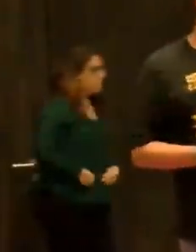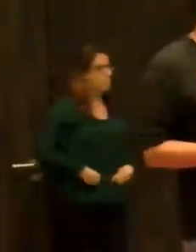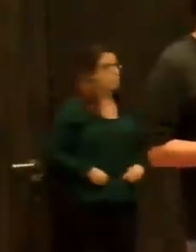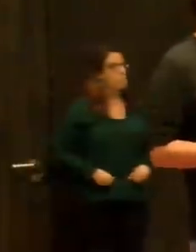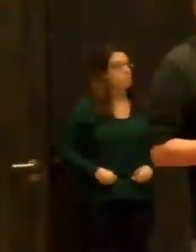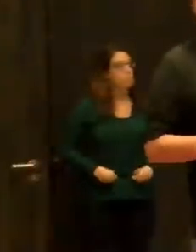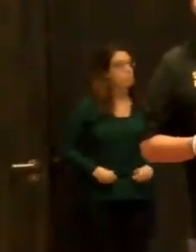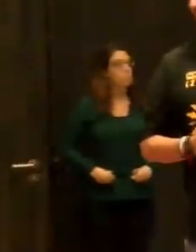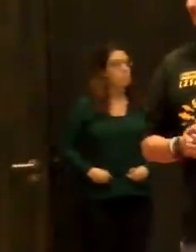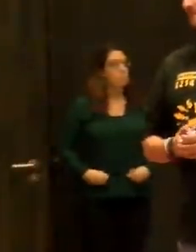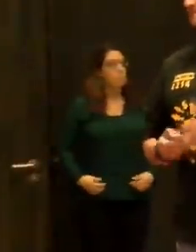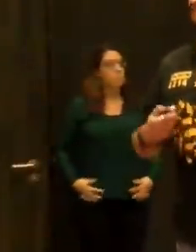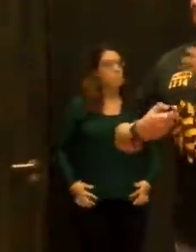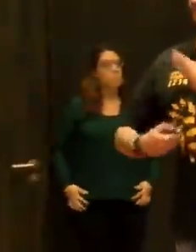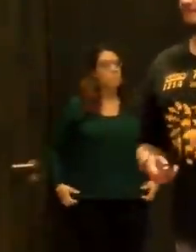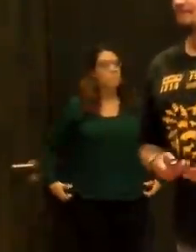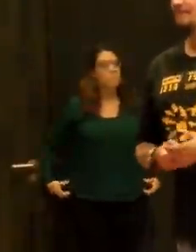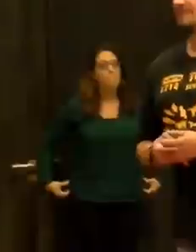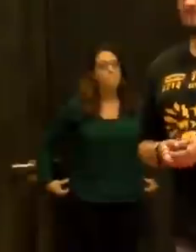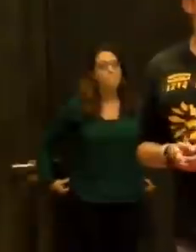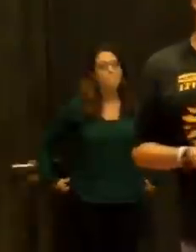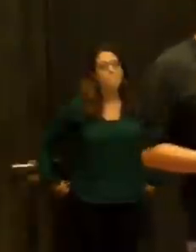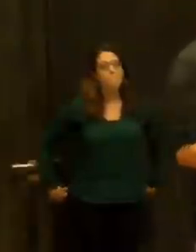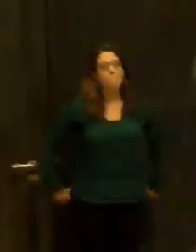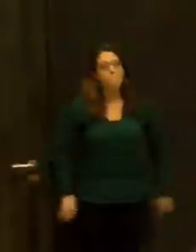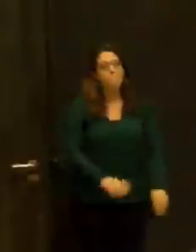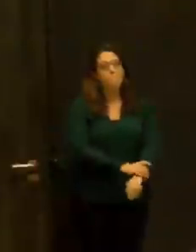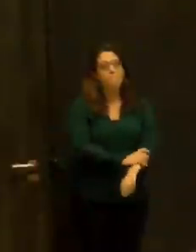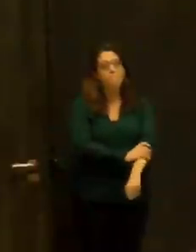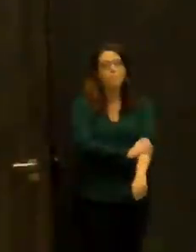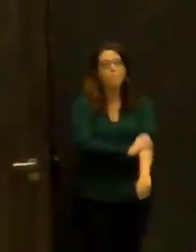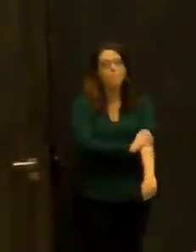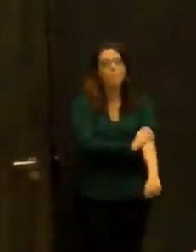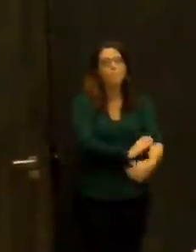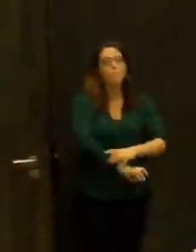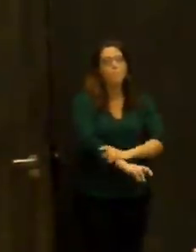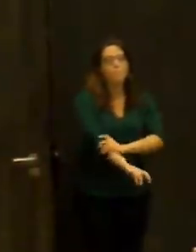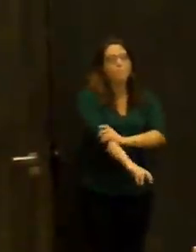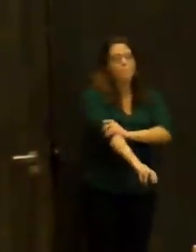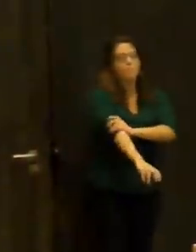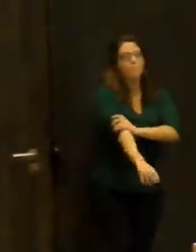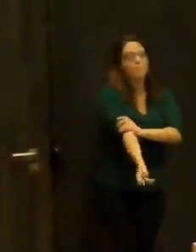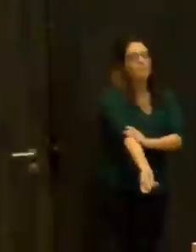rigolotes, on n'était pas loin de cette attitude-là la première fois qu'on a essayé ces casques.